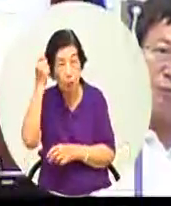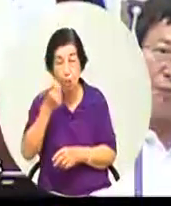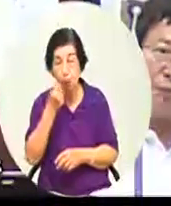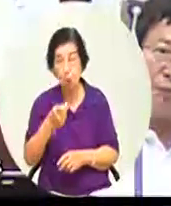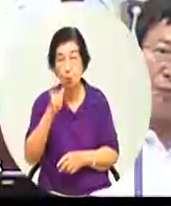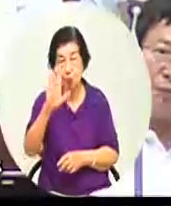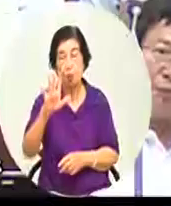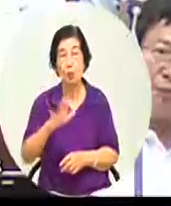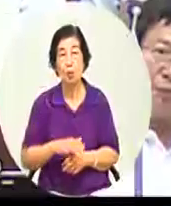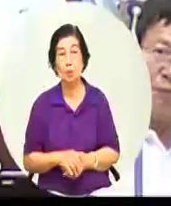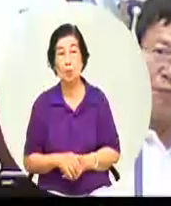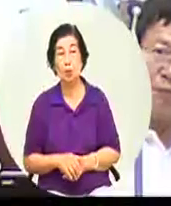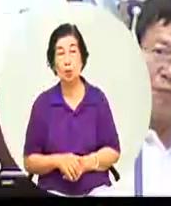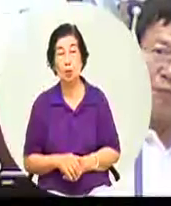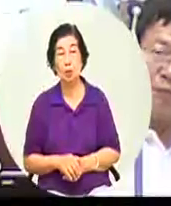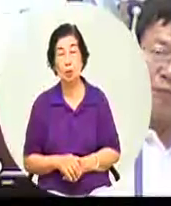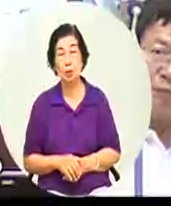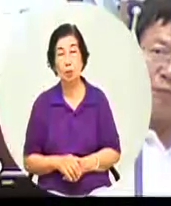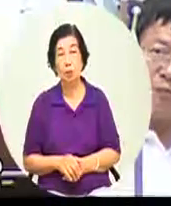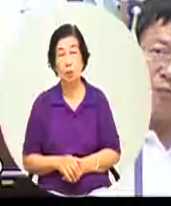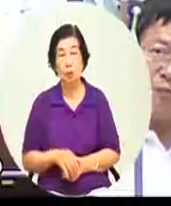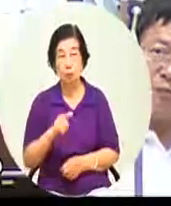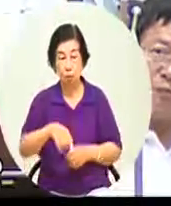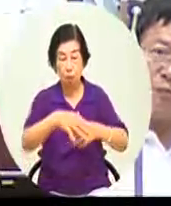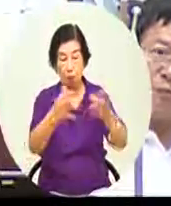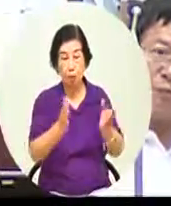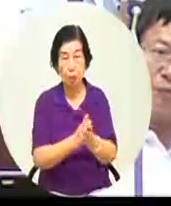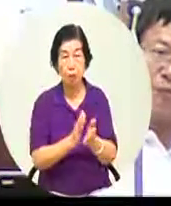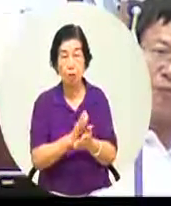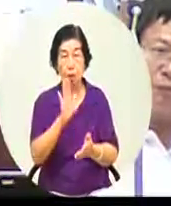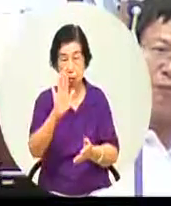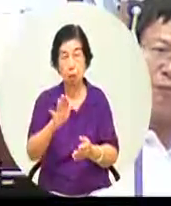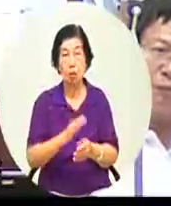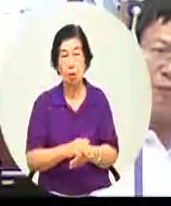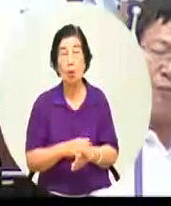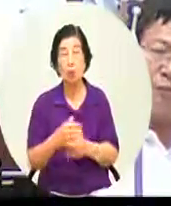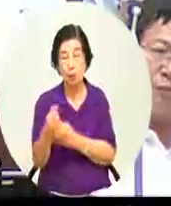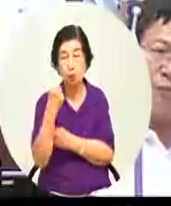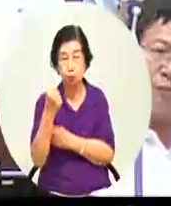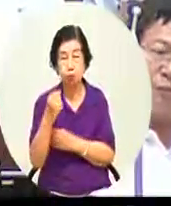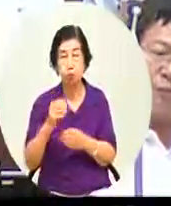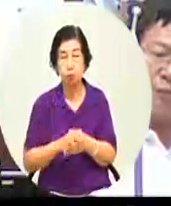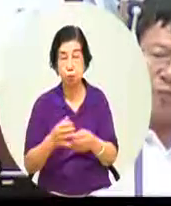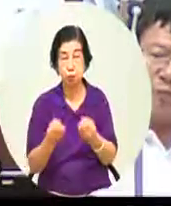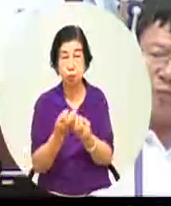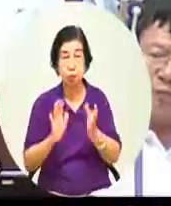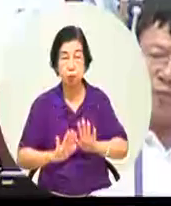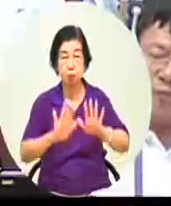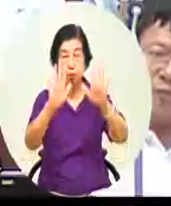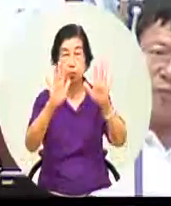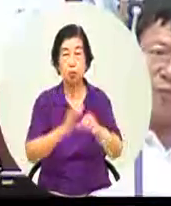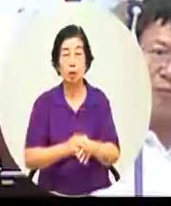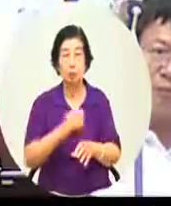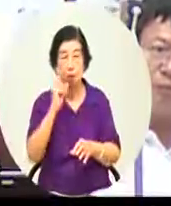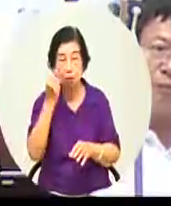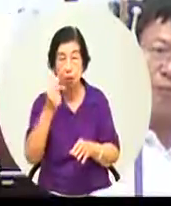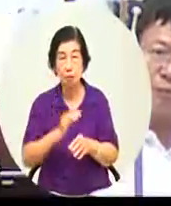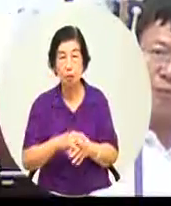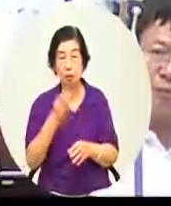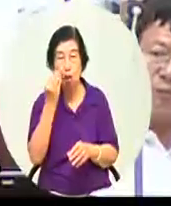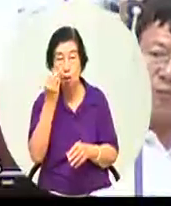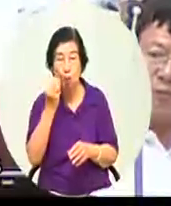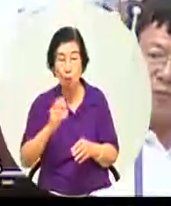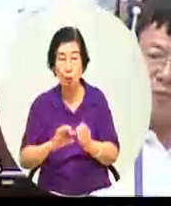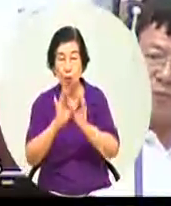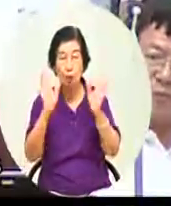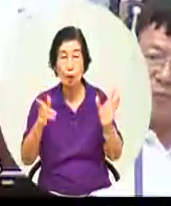以我想这个部分呢，我觉得这个部分当然未来我们还会持续再去努力发展我们高雄特有的一些观光的游程。那对于